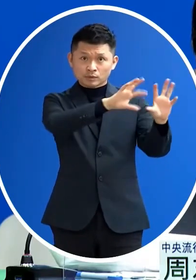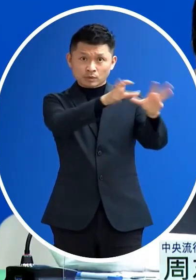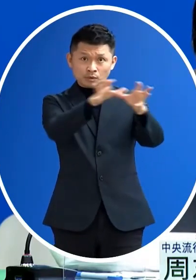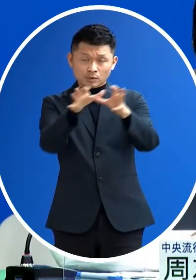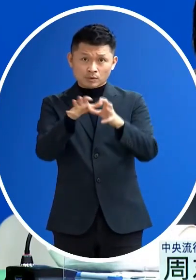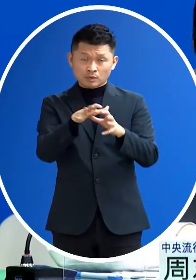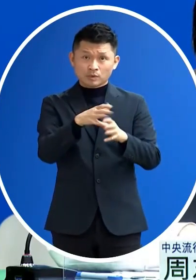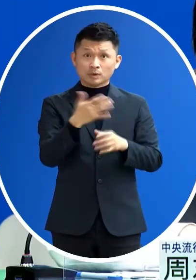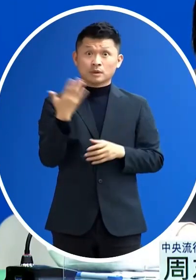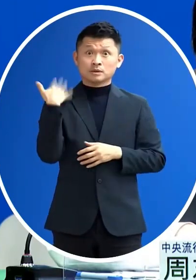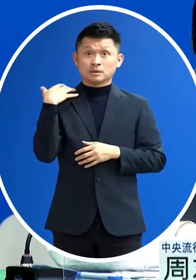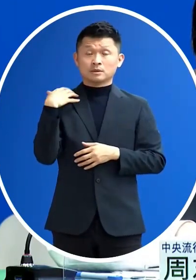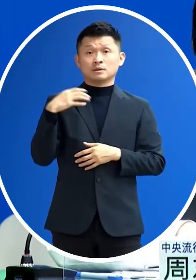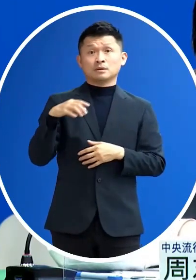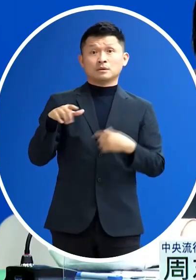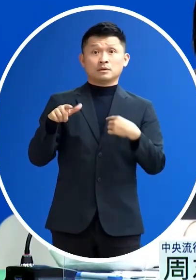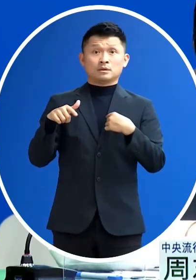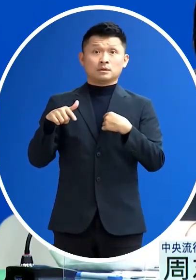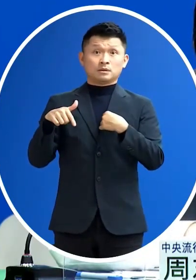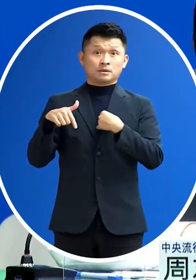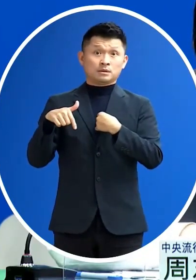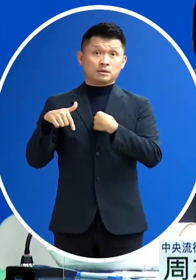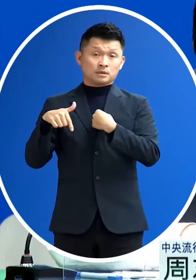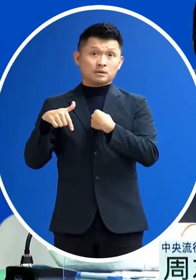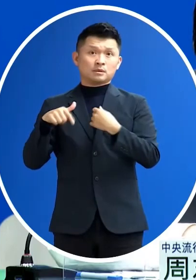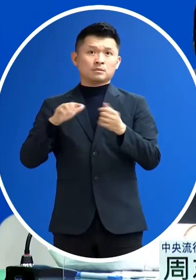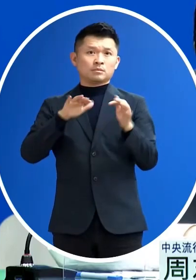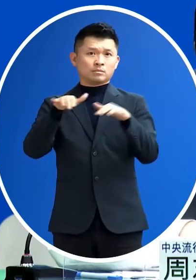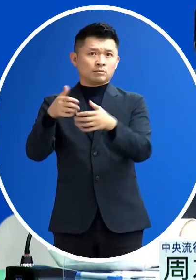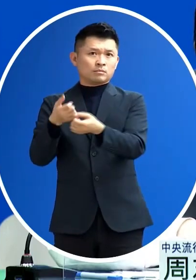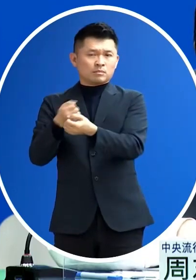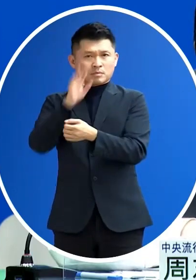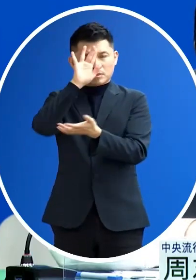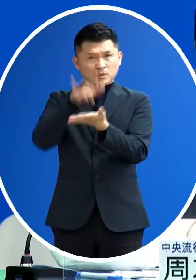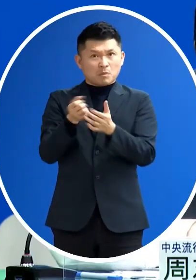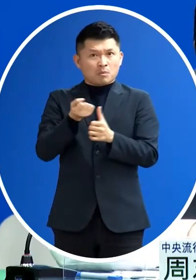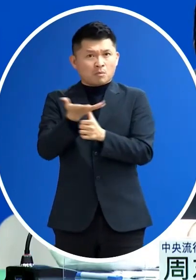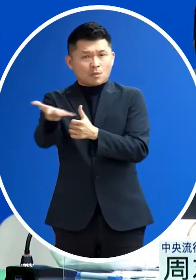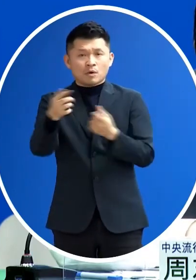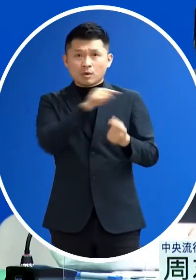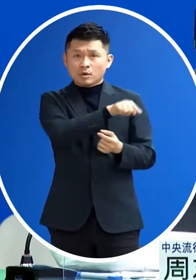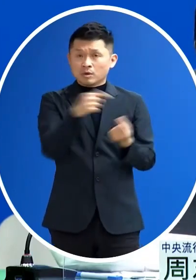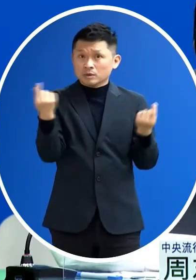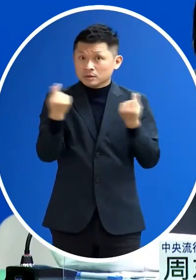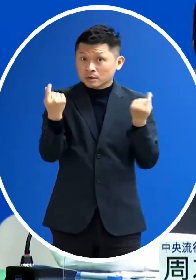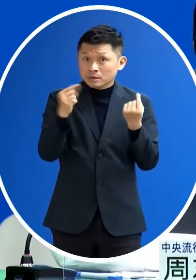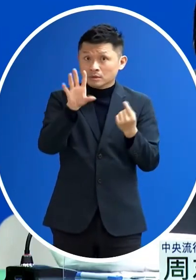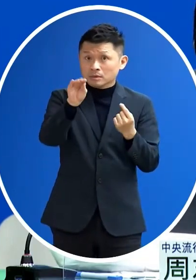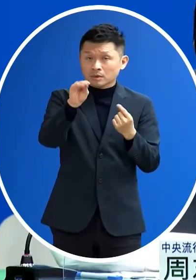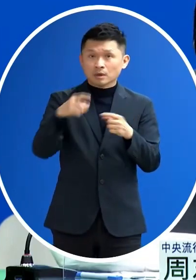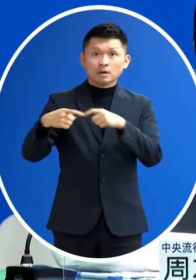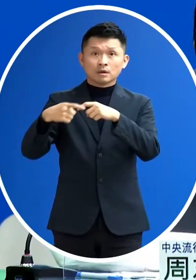如之前伊波拉有在扩散的一个情形，不过我想世界卫生组织跟当地国都已